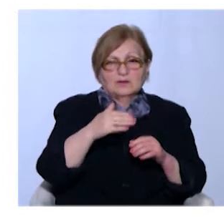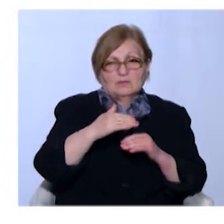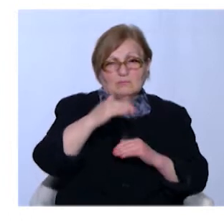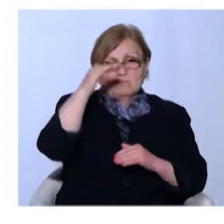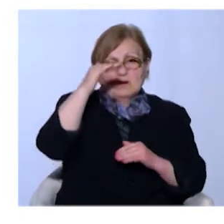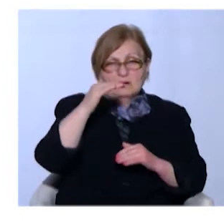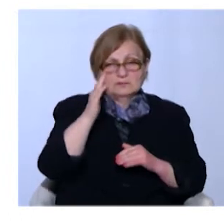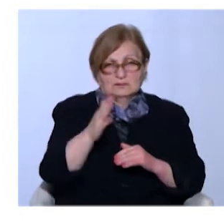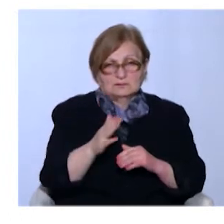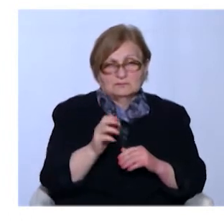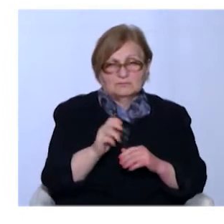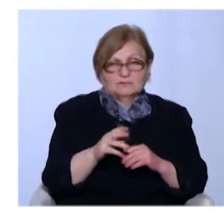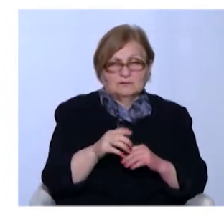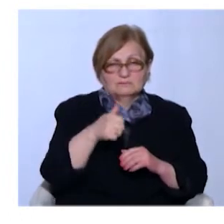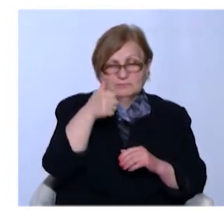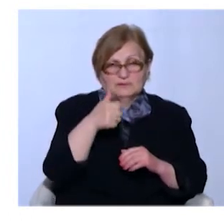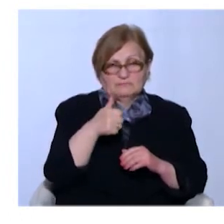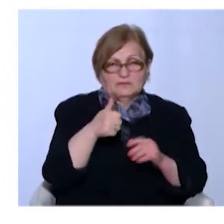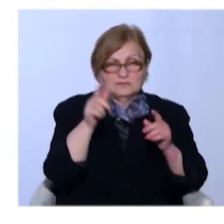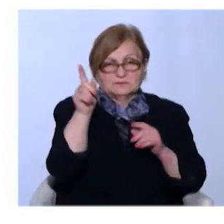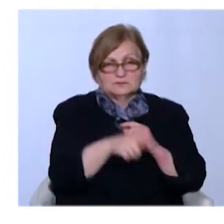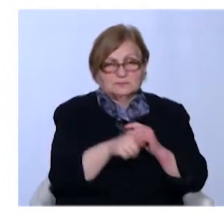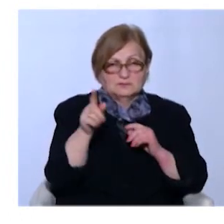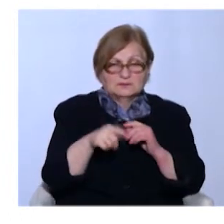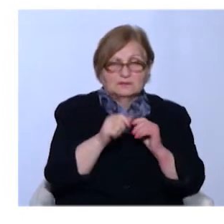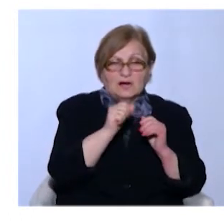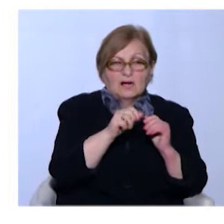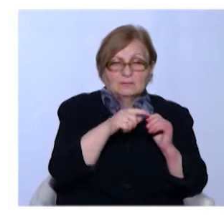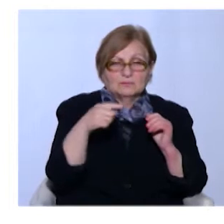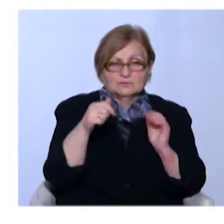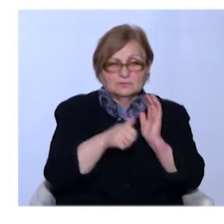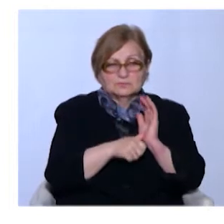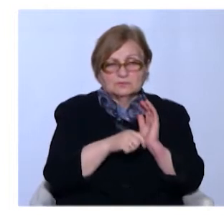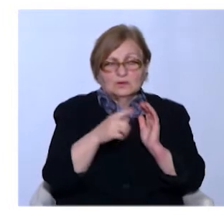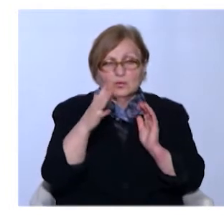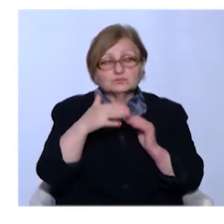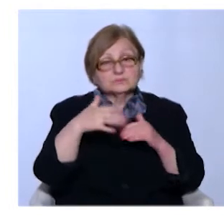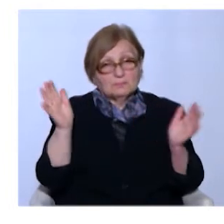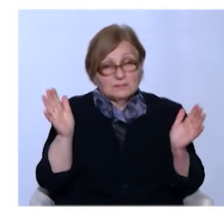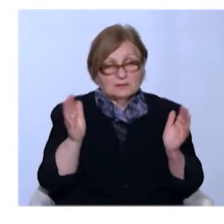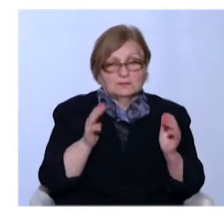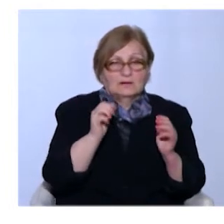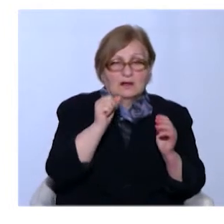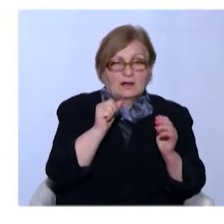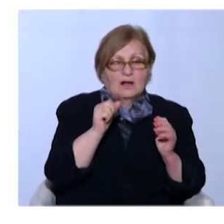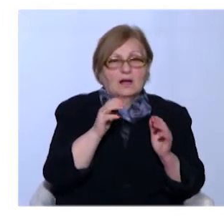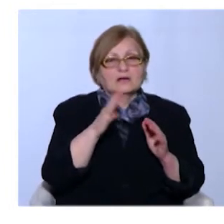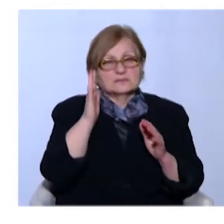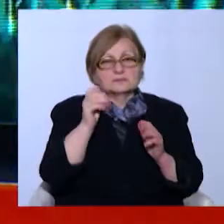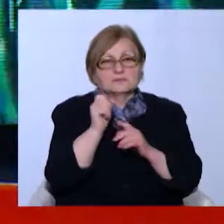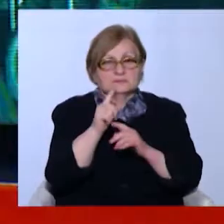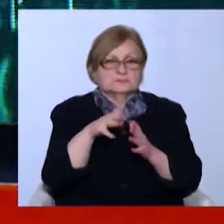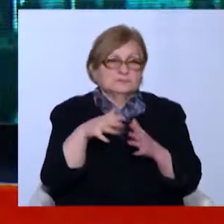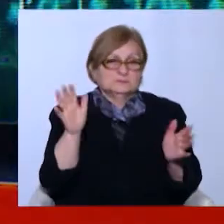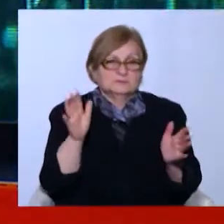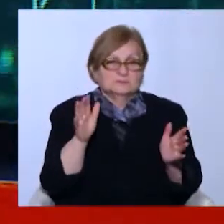უნდა კვეთდეს ვიდრე პირველი წრფე. ანუ ამინუს 6 უნდა იყოს 5-ზე მეტი და შესაბამისად 10-11-ზე მეტი. აქაც